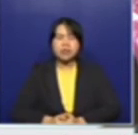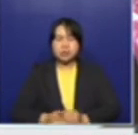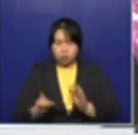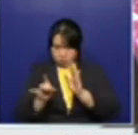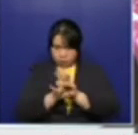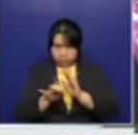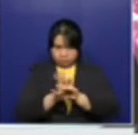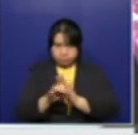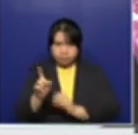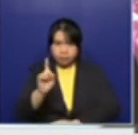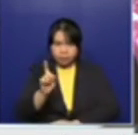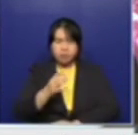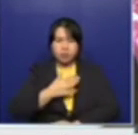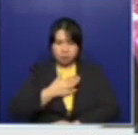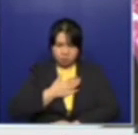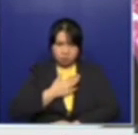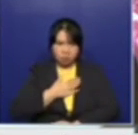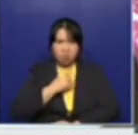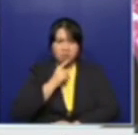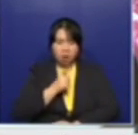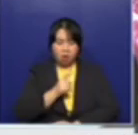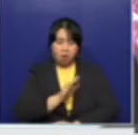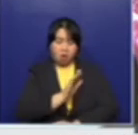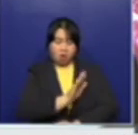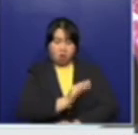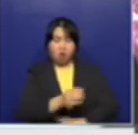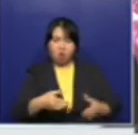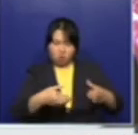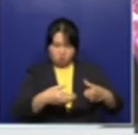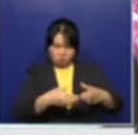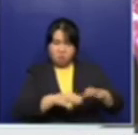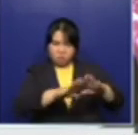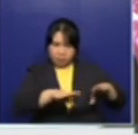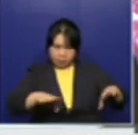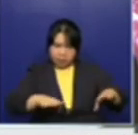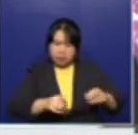ายนี้ผมขอให้การต่อสู้ของผู้บริสุทธิ์เพื่อบ้